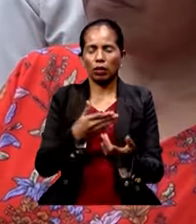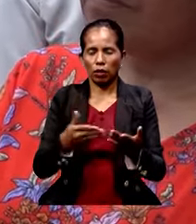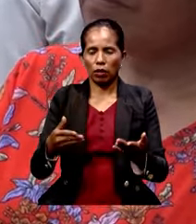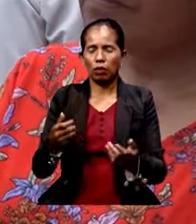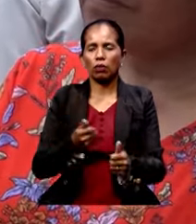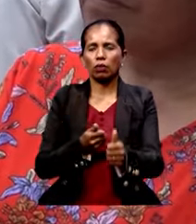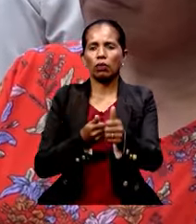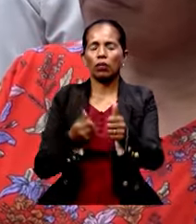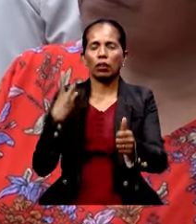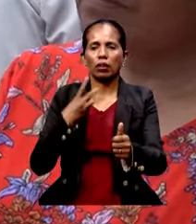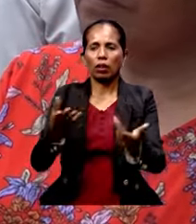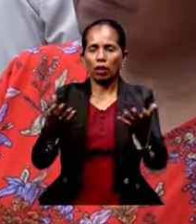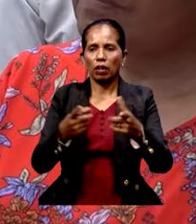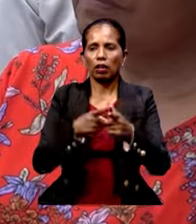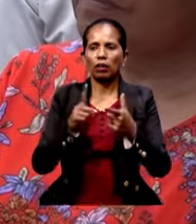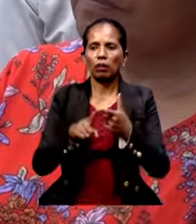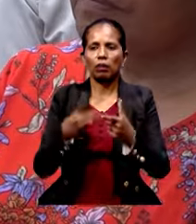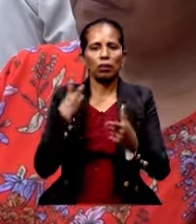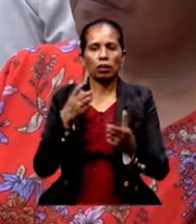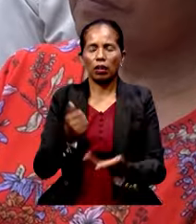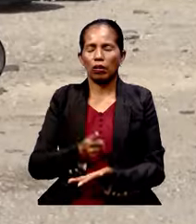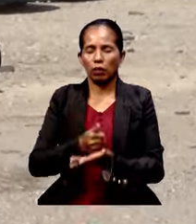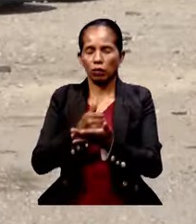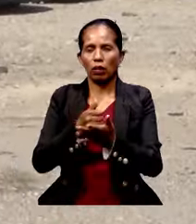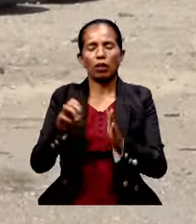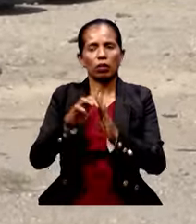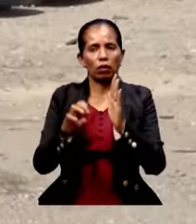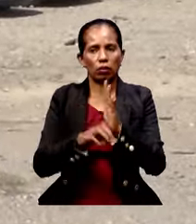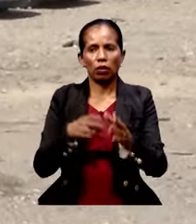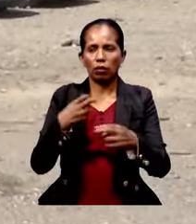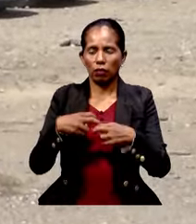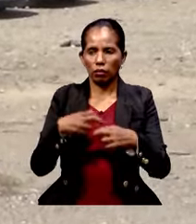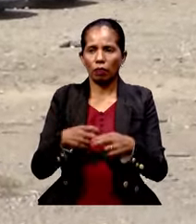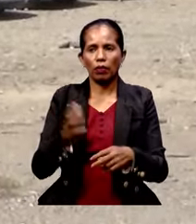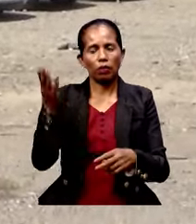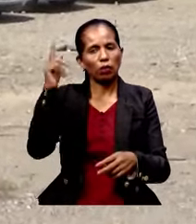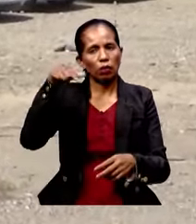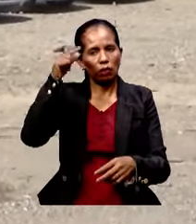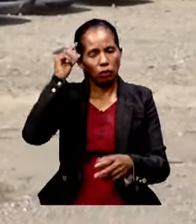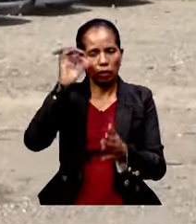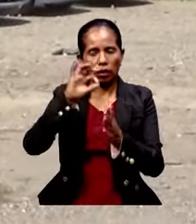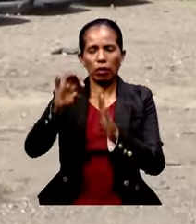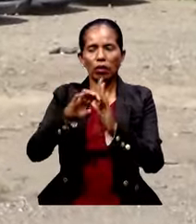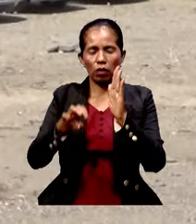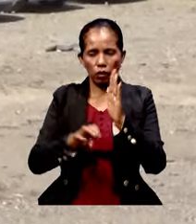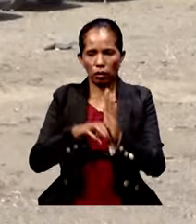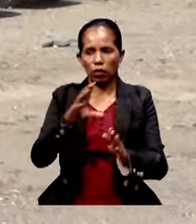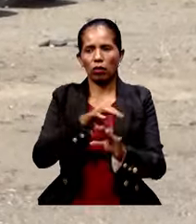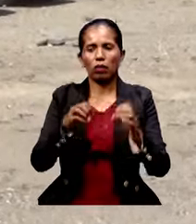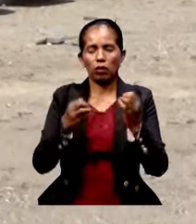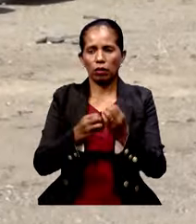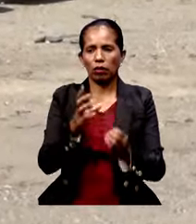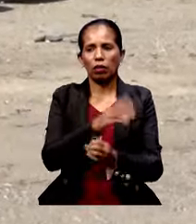depois ita la ajuda shtaru ne susar. Antes nemos, governo liu si secretario estado toponimia na organizasyon